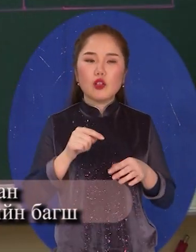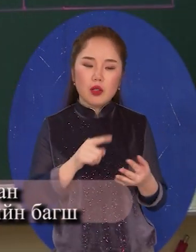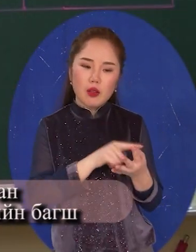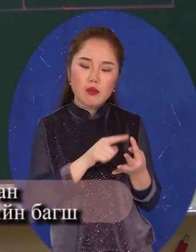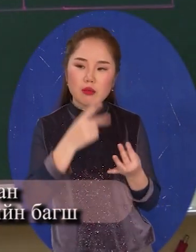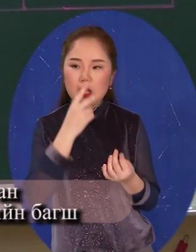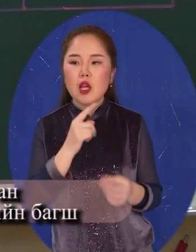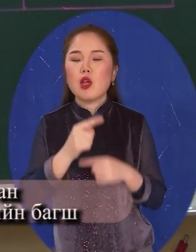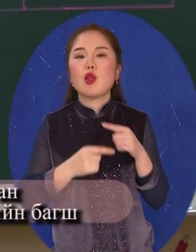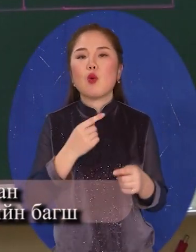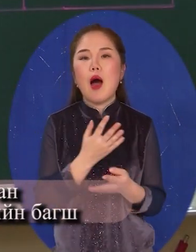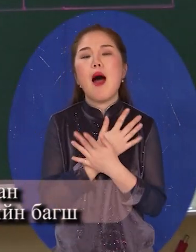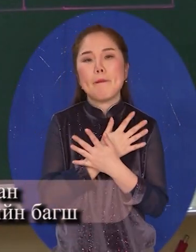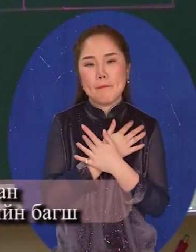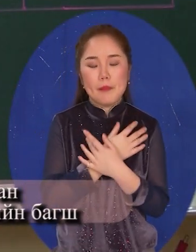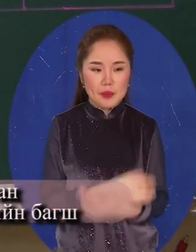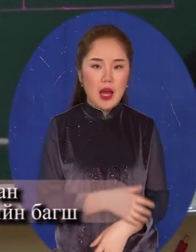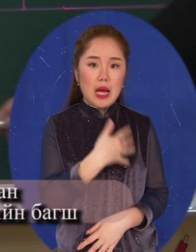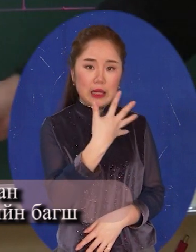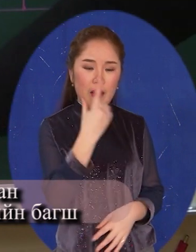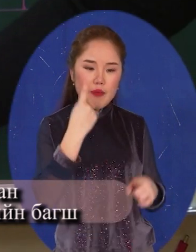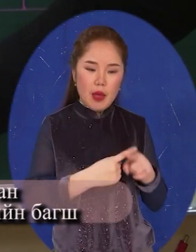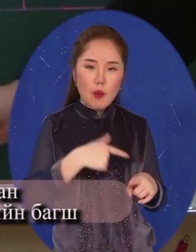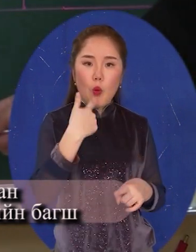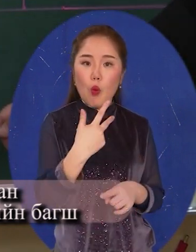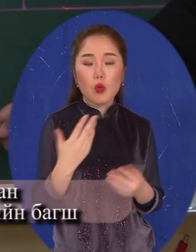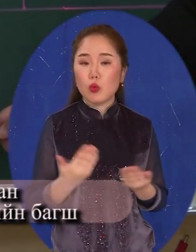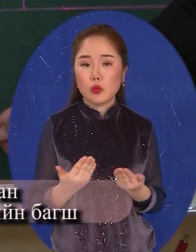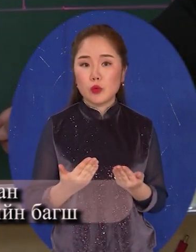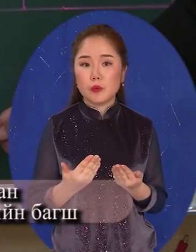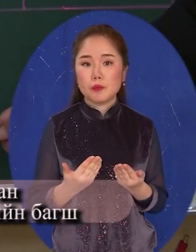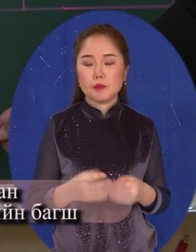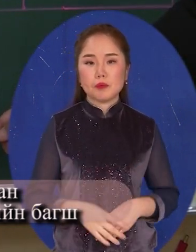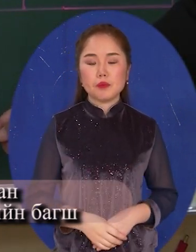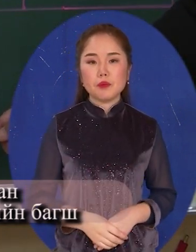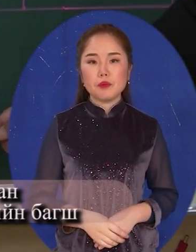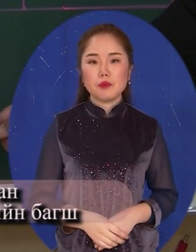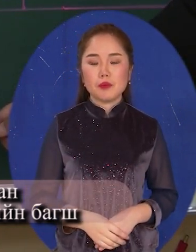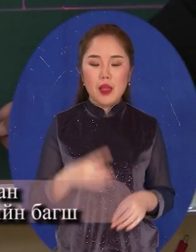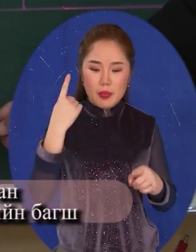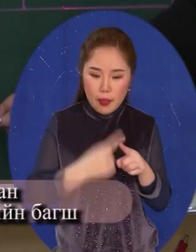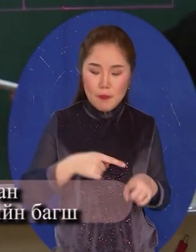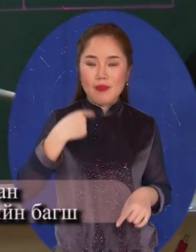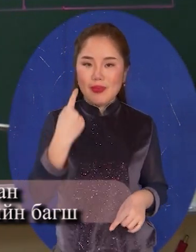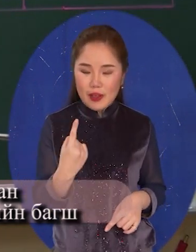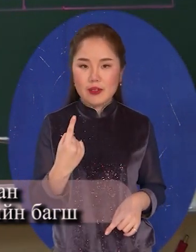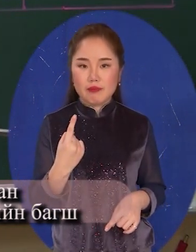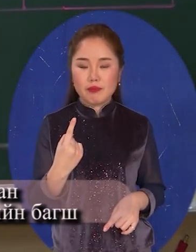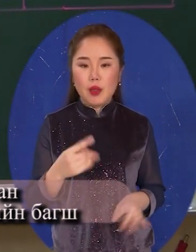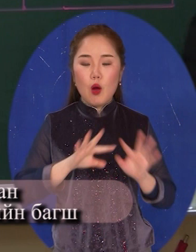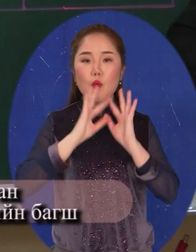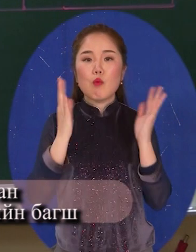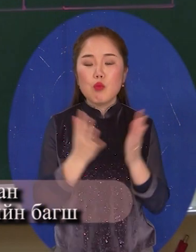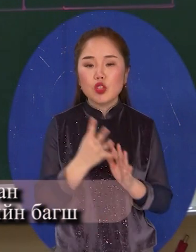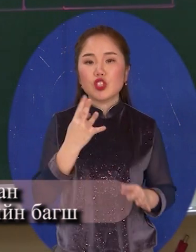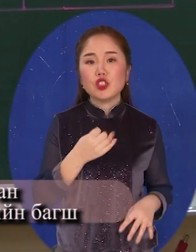Біз бұны өткен сабағымызда көргенбіз. Біз 5-ке 3-ті қосаламыз. Неше болушы еді? Оның